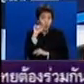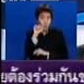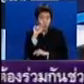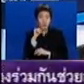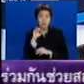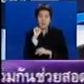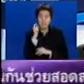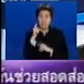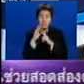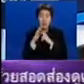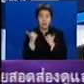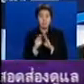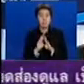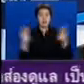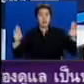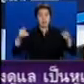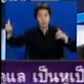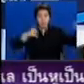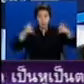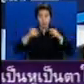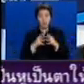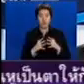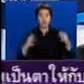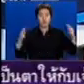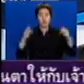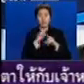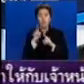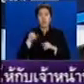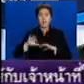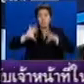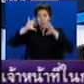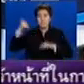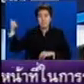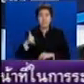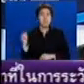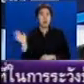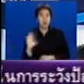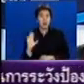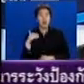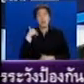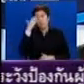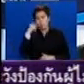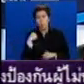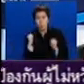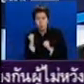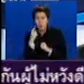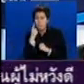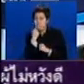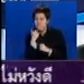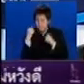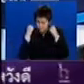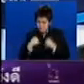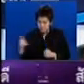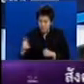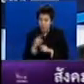ปิดประชุมได้ตามปกติแล้วนะคะแม้ว่าวิปรัฐบาลจะมีมติไม่เข้าร่วมประชุมก็ตามเพราะกังวลผลจากการชุมนุมของกลุ่มคนเสื้อแดง